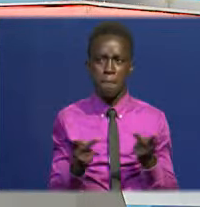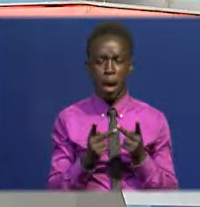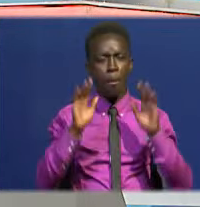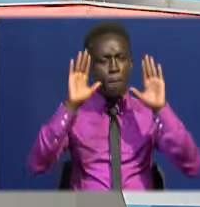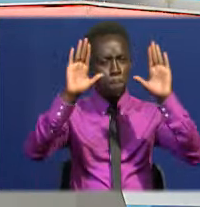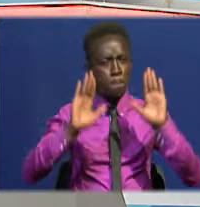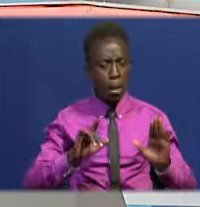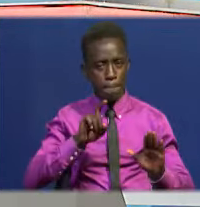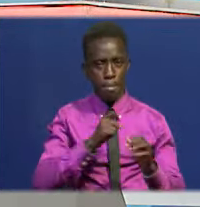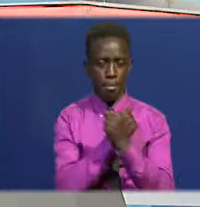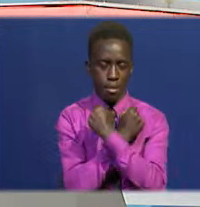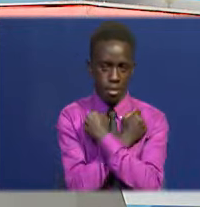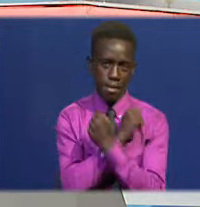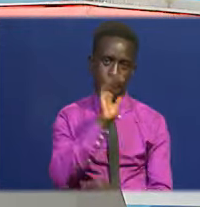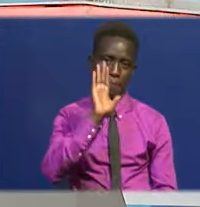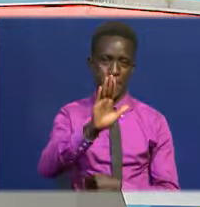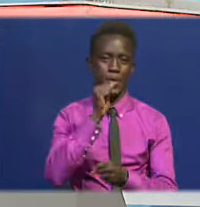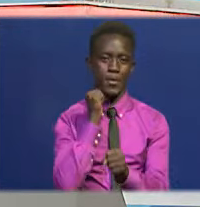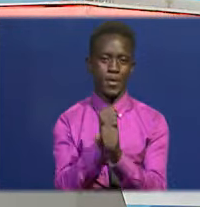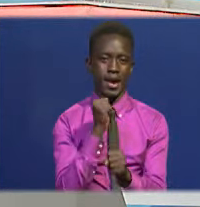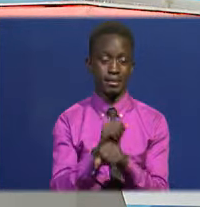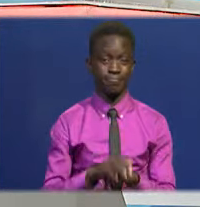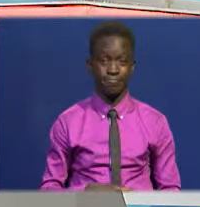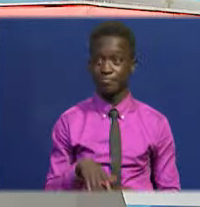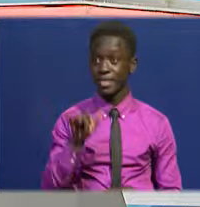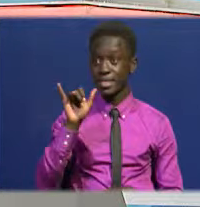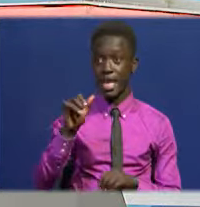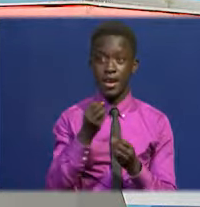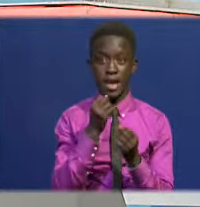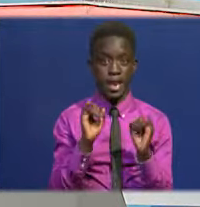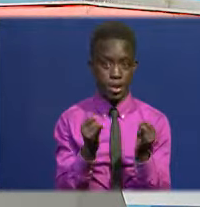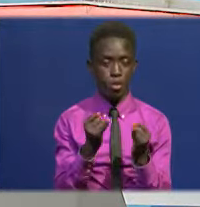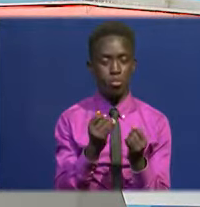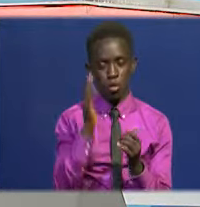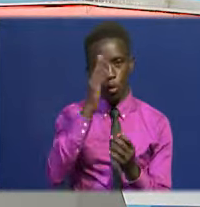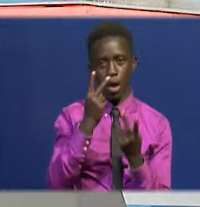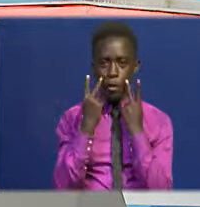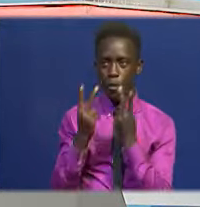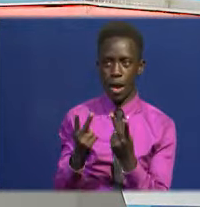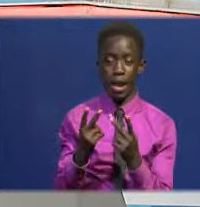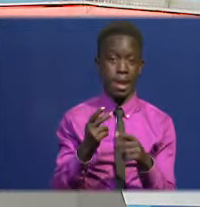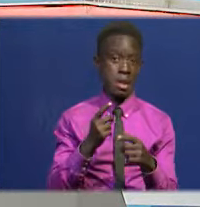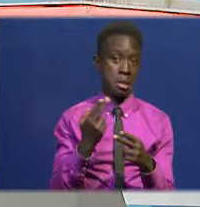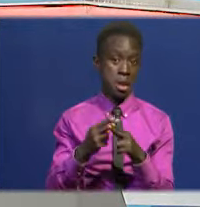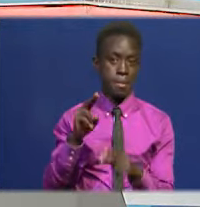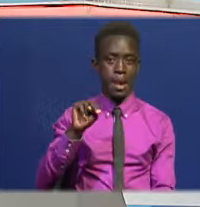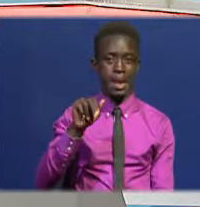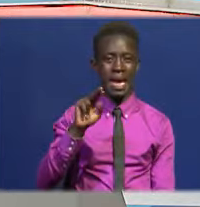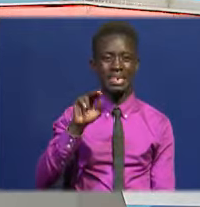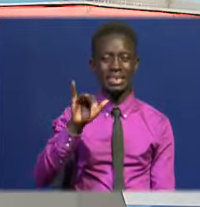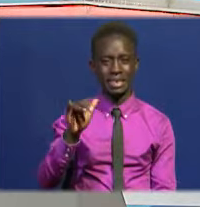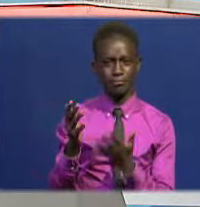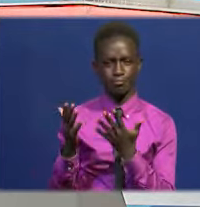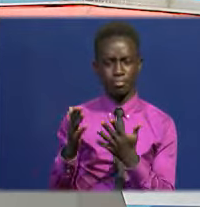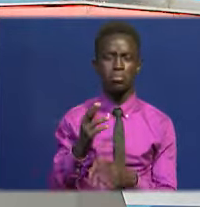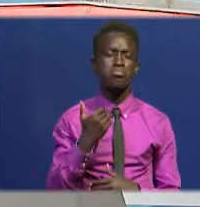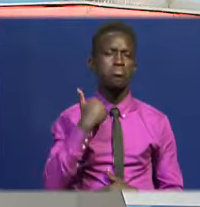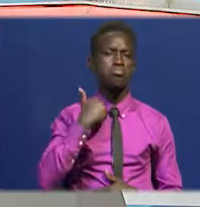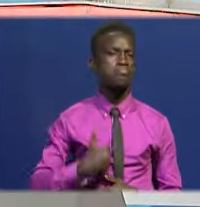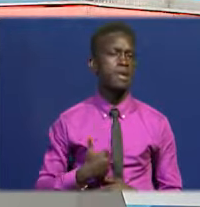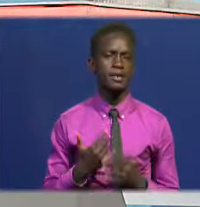kazi yake. Na mtazamaji, tutakuacha na taarifa hiyo, tukutane wiki ijayo hapa hapa. Naitwa Nancy Onyancha, mtangazaji wa ishara hii leo alikuwa Brian